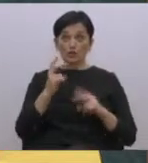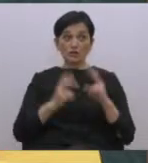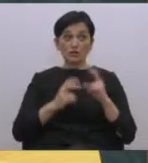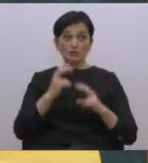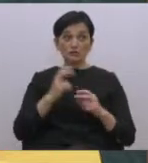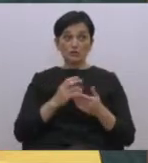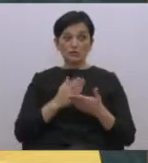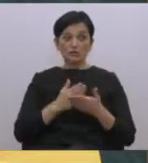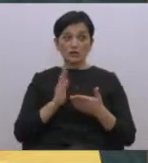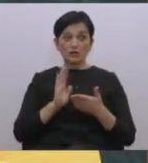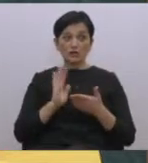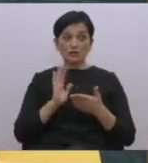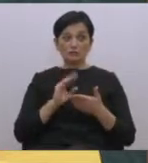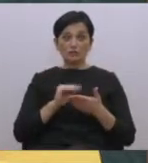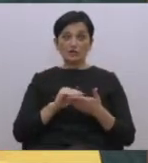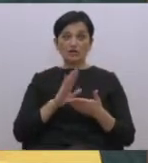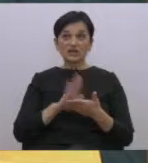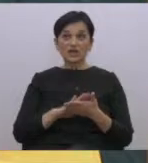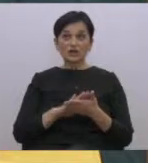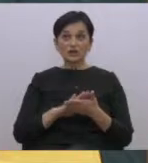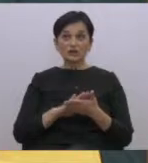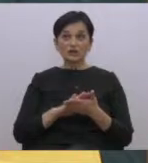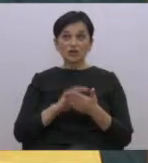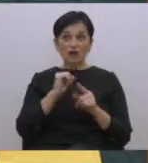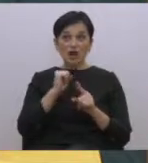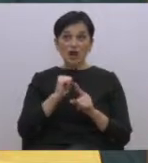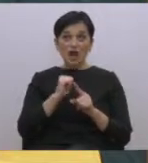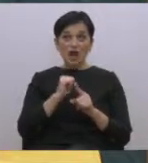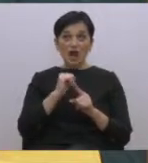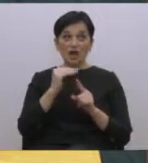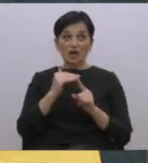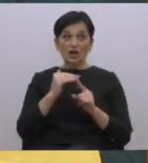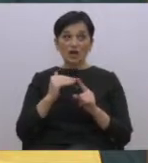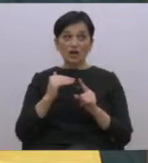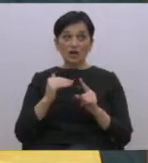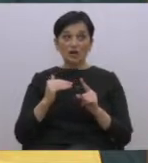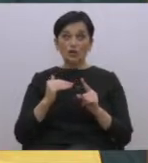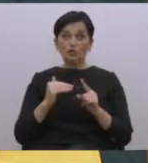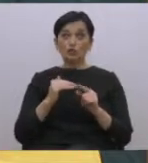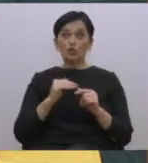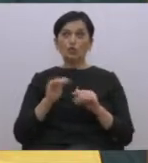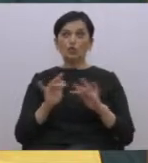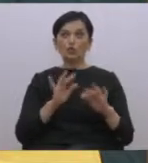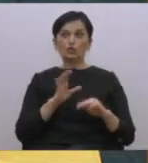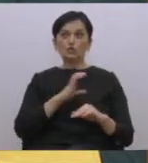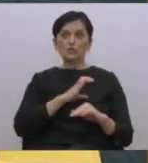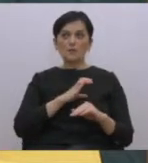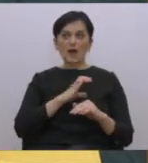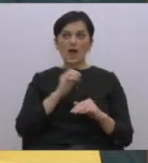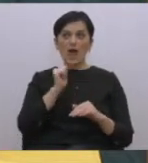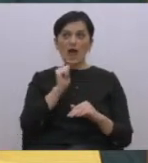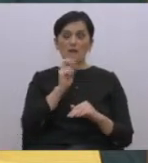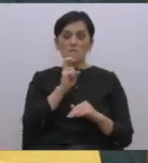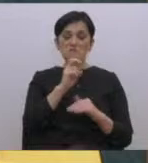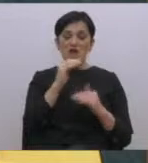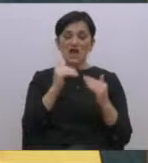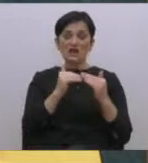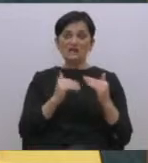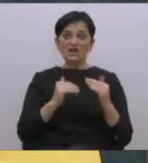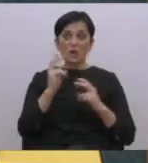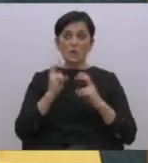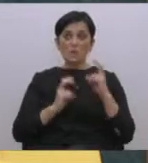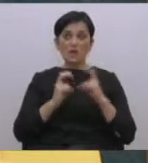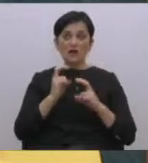araris, registrele buli, a acue puncte, sajaru registr și udravinivtis mesa cutred, a becue puncte, mecarmeta